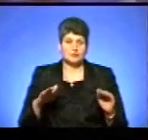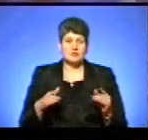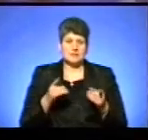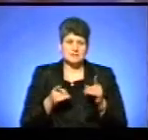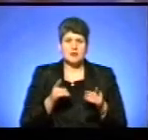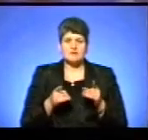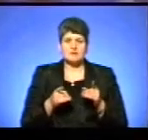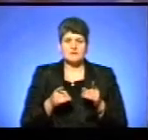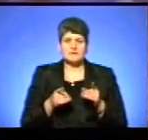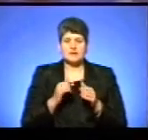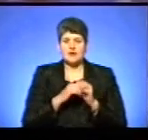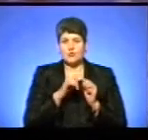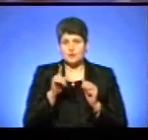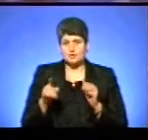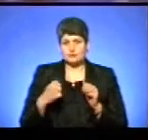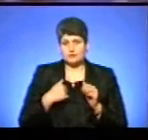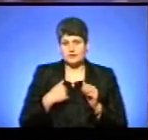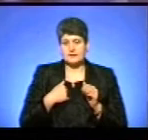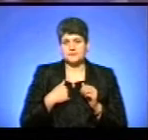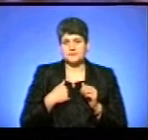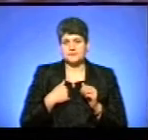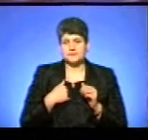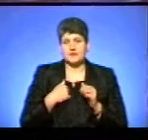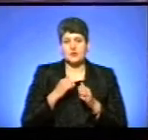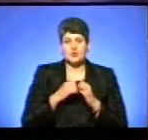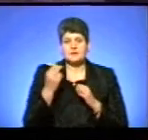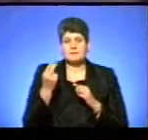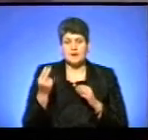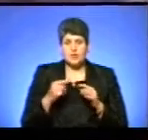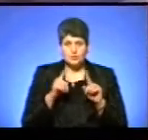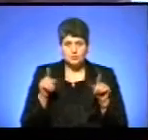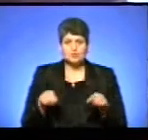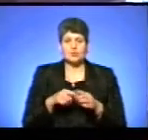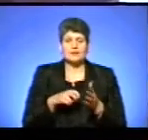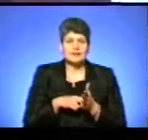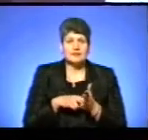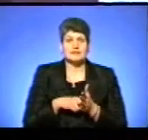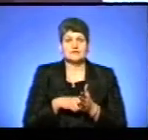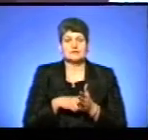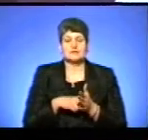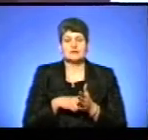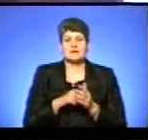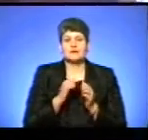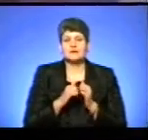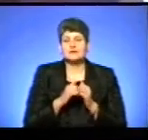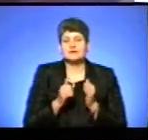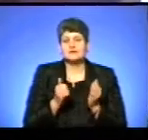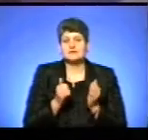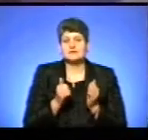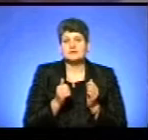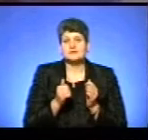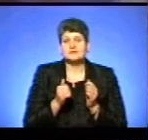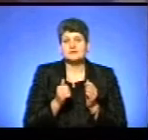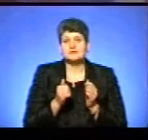Насправді, для кожного воїна на передовій кожен малюнок, кожен лист, кожен